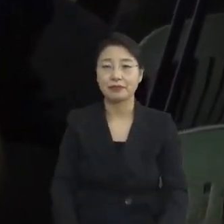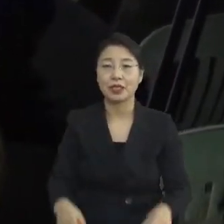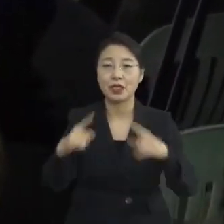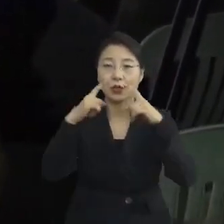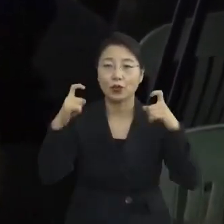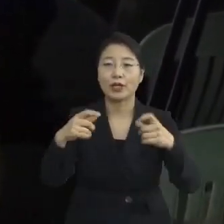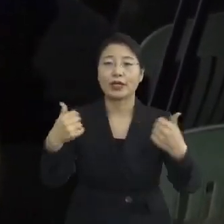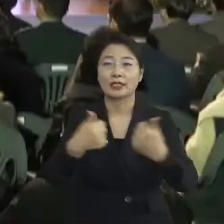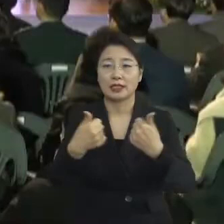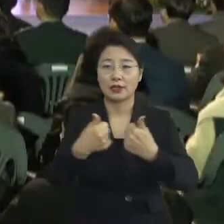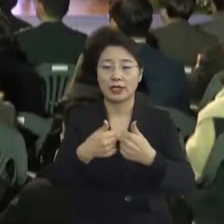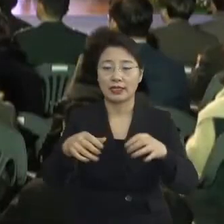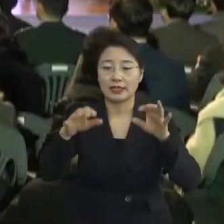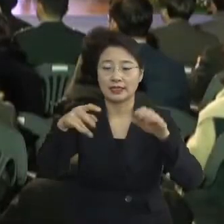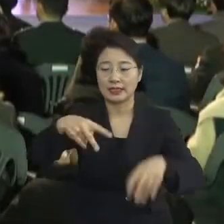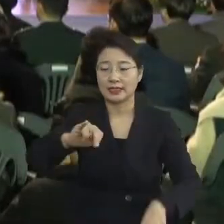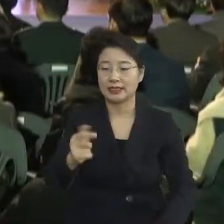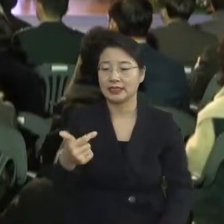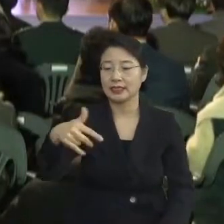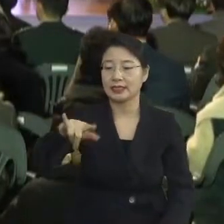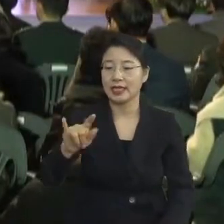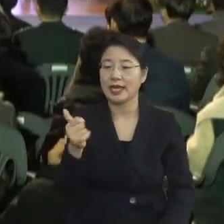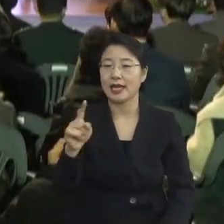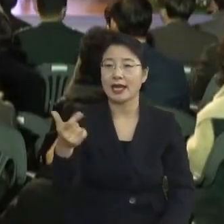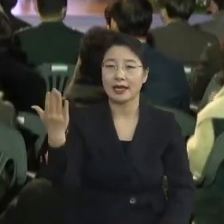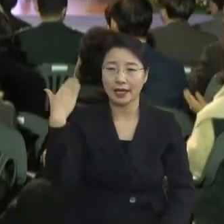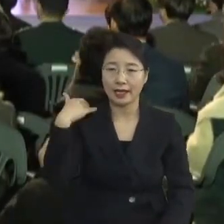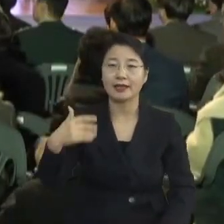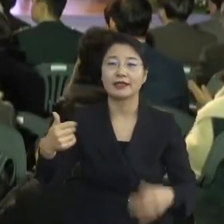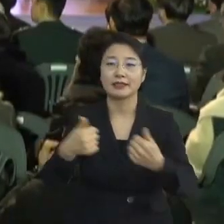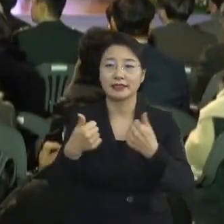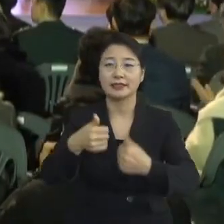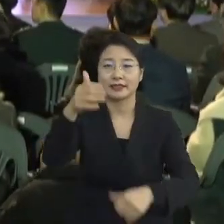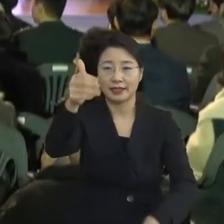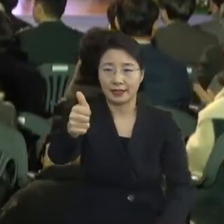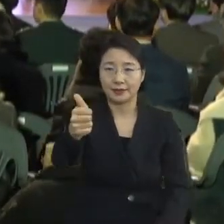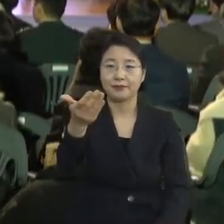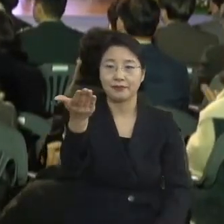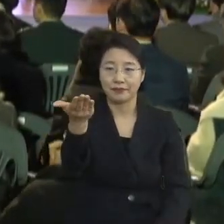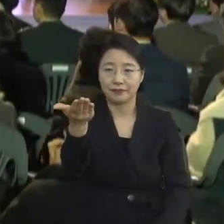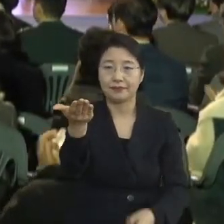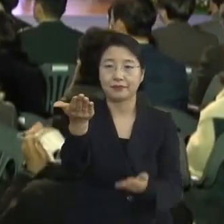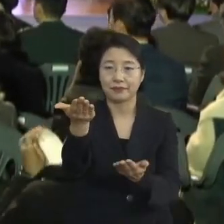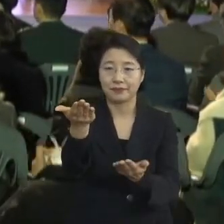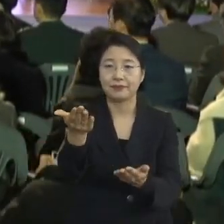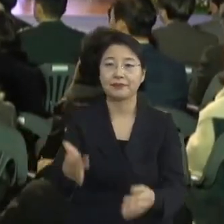동대문구 의회 신재학 전 의장님 참석하셨습니다.